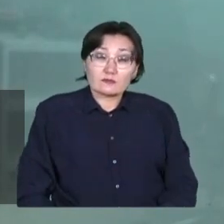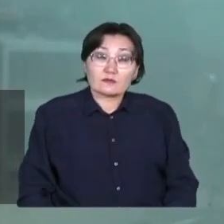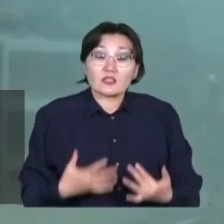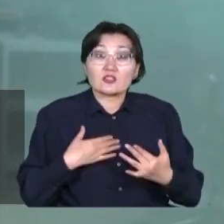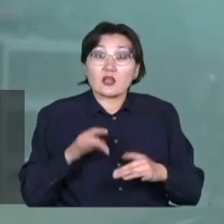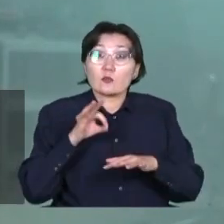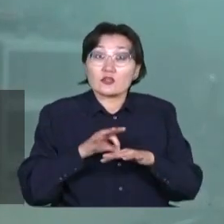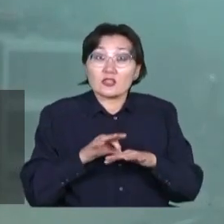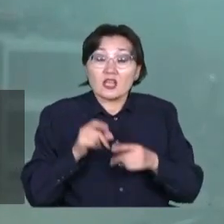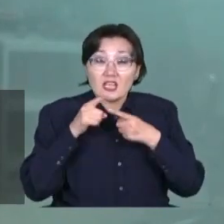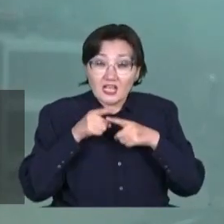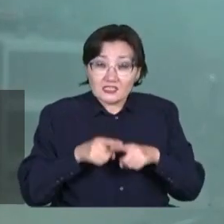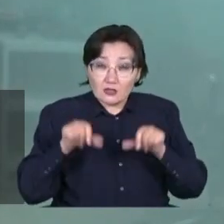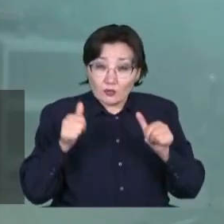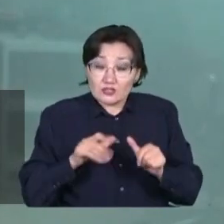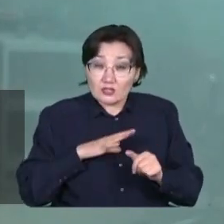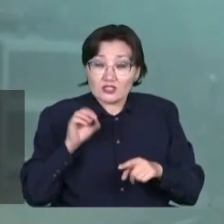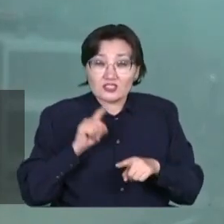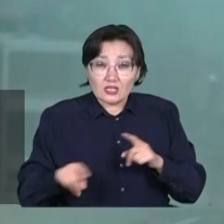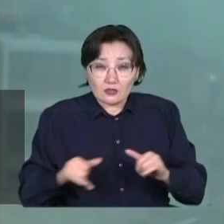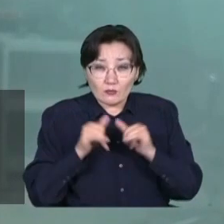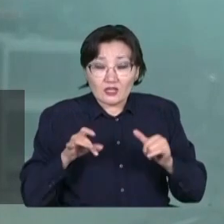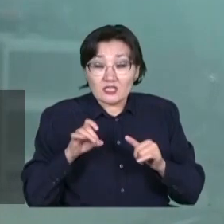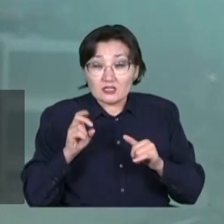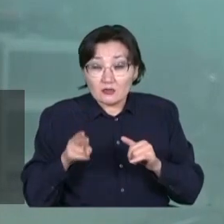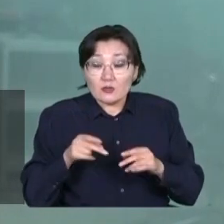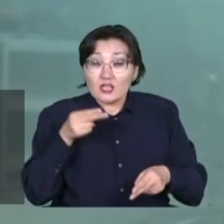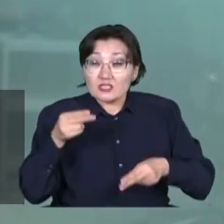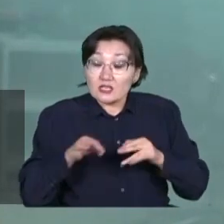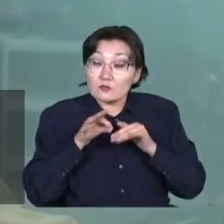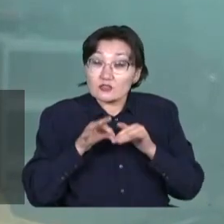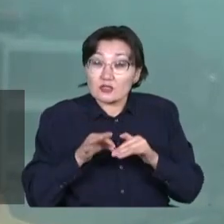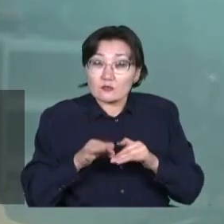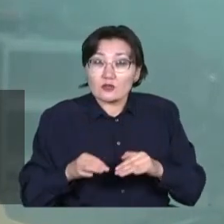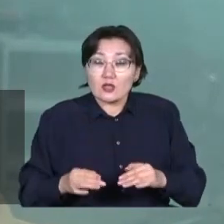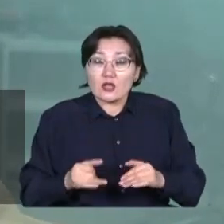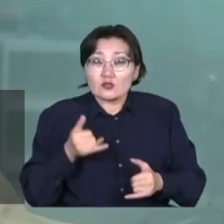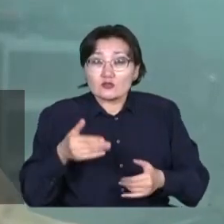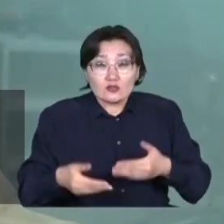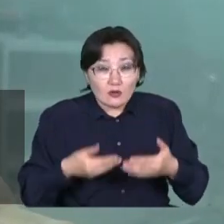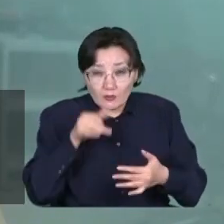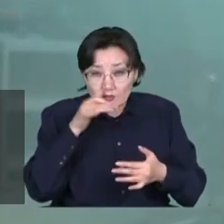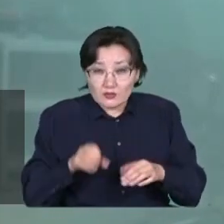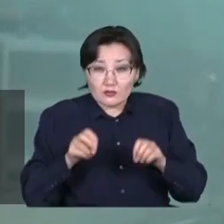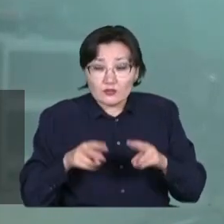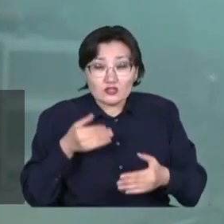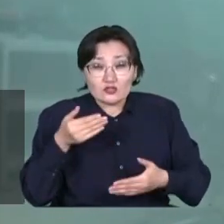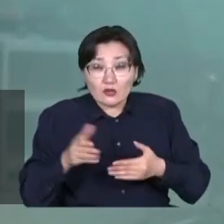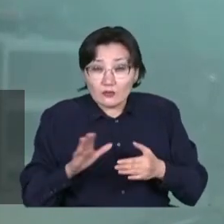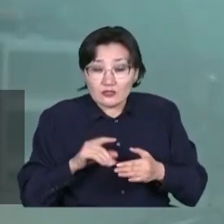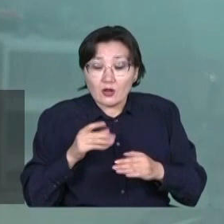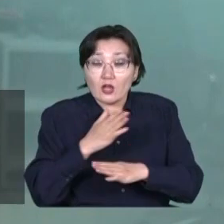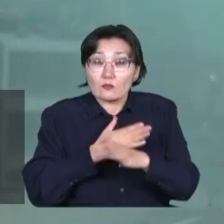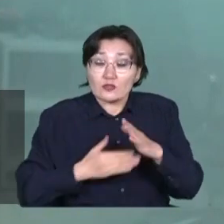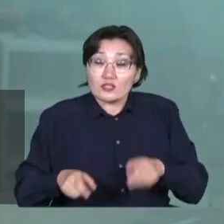Менде аурудың асқынған түрі болды. Тез дамитын қатерлі ісік, операция жасалды. Тұра алмадым, жүре алмадым, мамандар жүре алмайтынымды айтып,